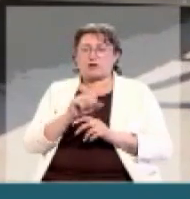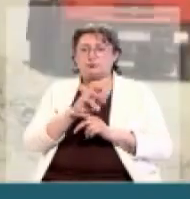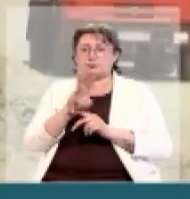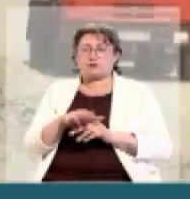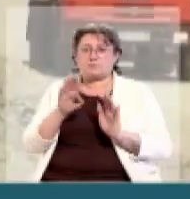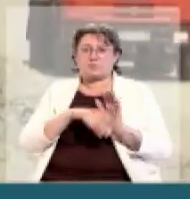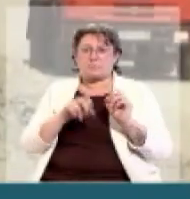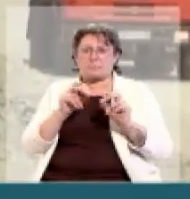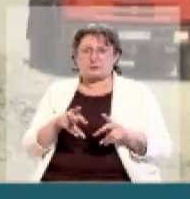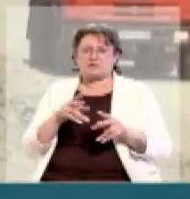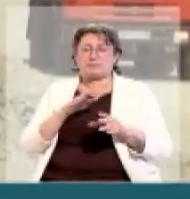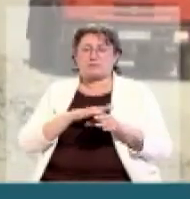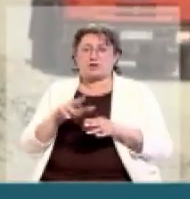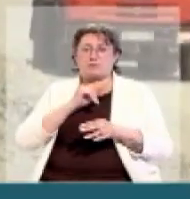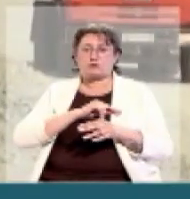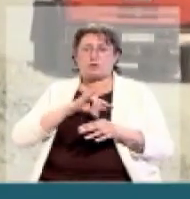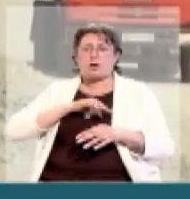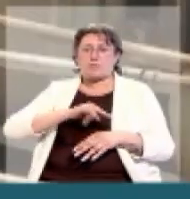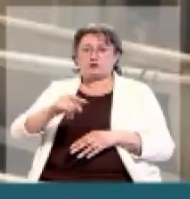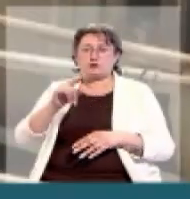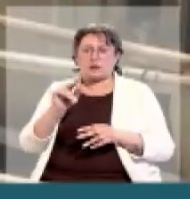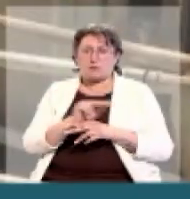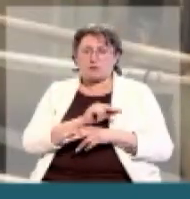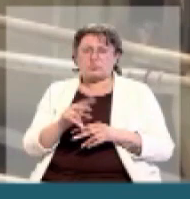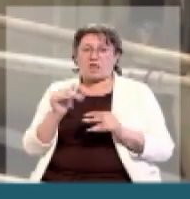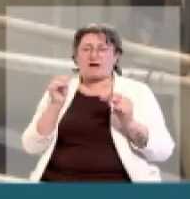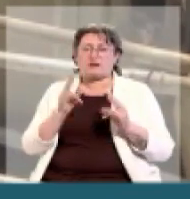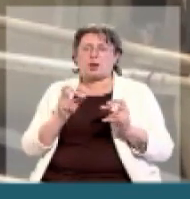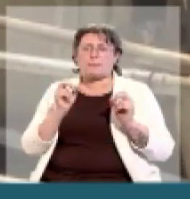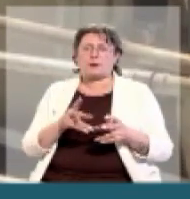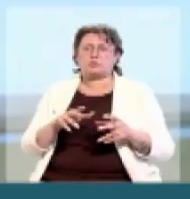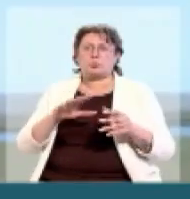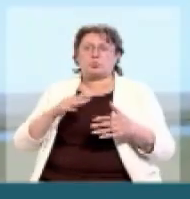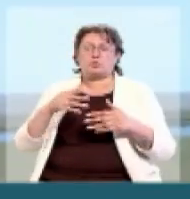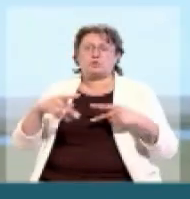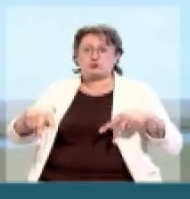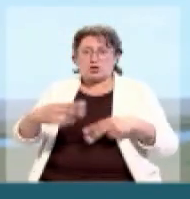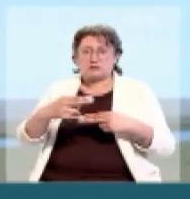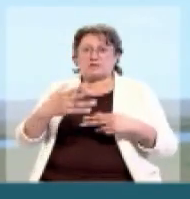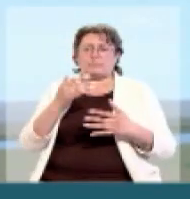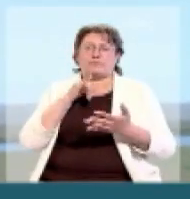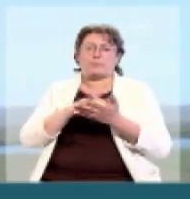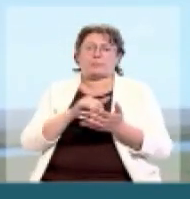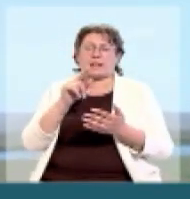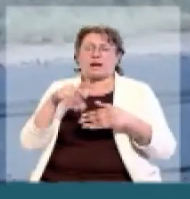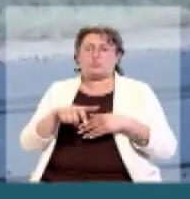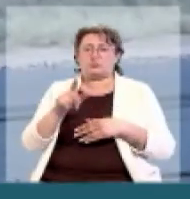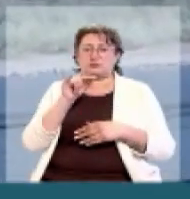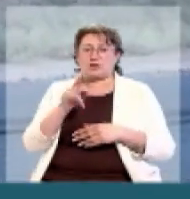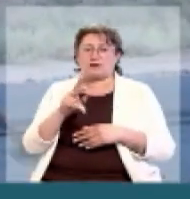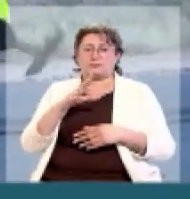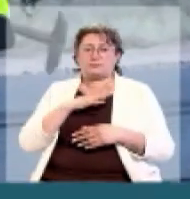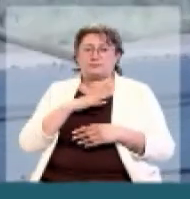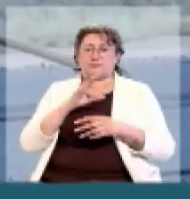обеспечения безопасности выполняются работы по ямочному ремонту. На аварийно опасных участках произведена установка дорожных знаков, которые